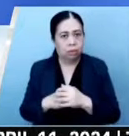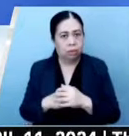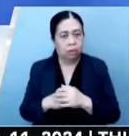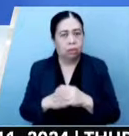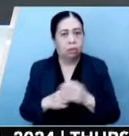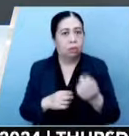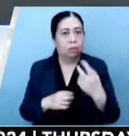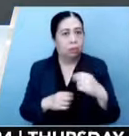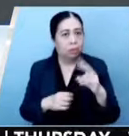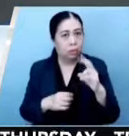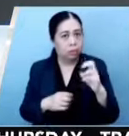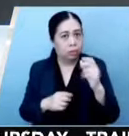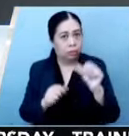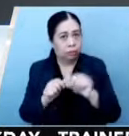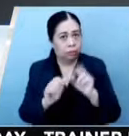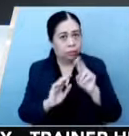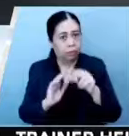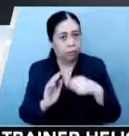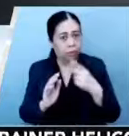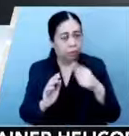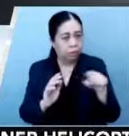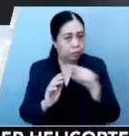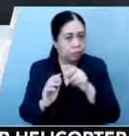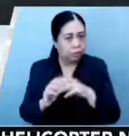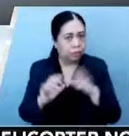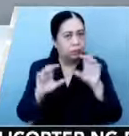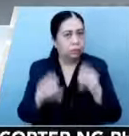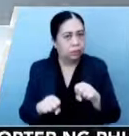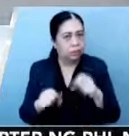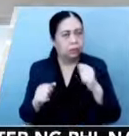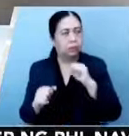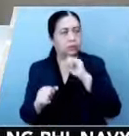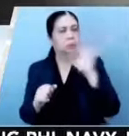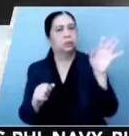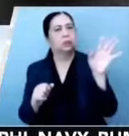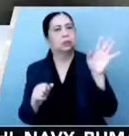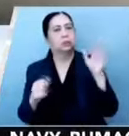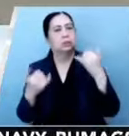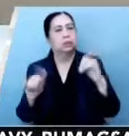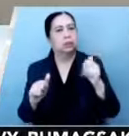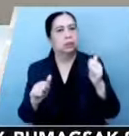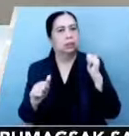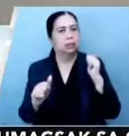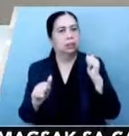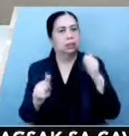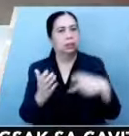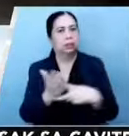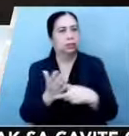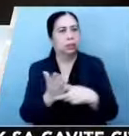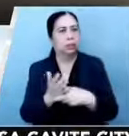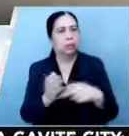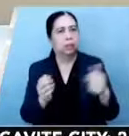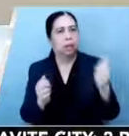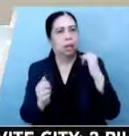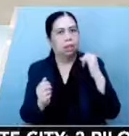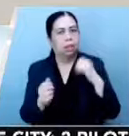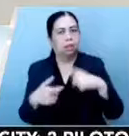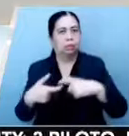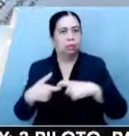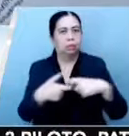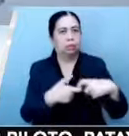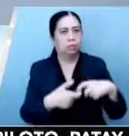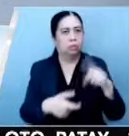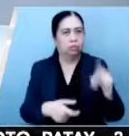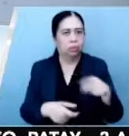Kaya. Kahit bistado na ayon sa MMDA, ayaw magpatiket at ayaw magpa-impound ng sasakyan ang